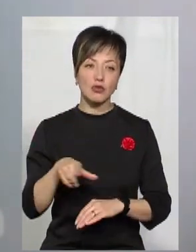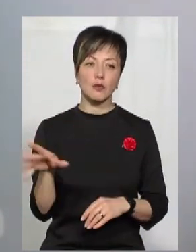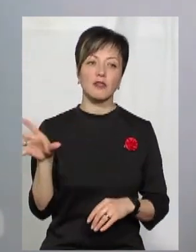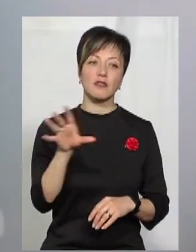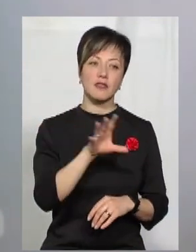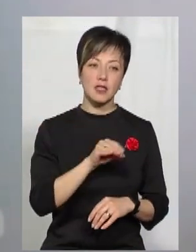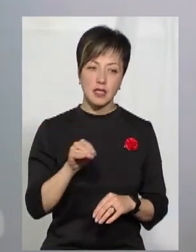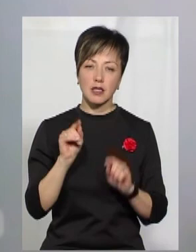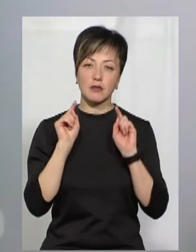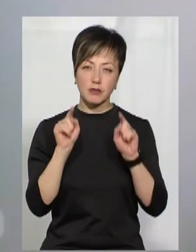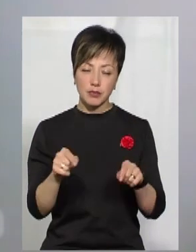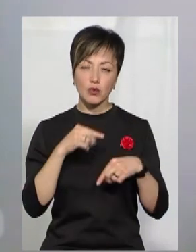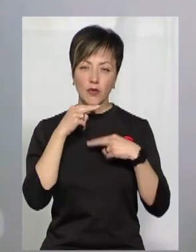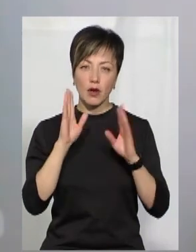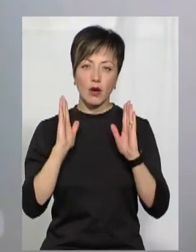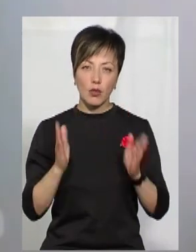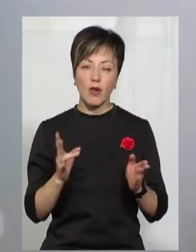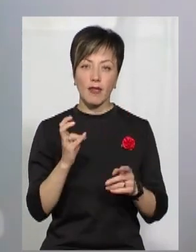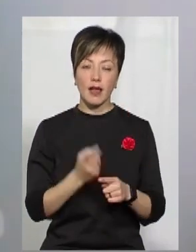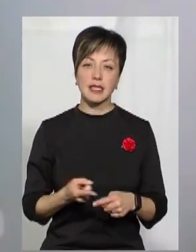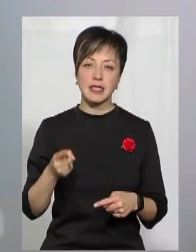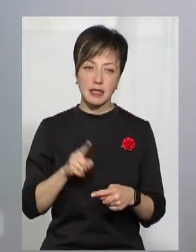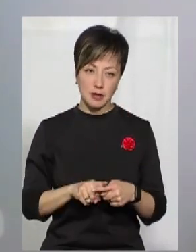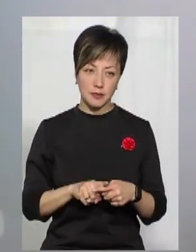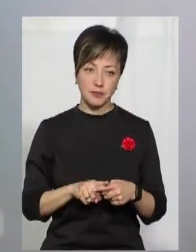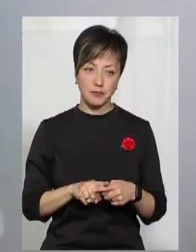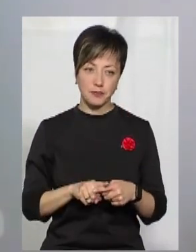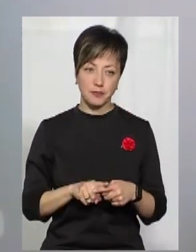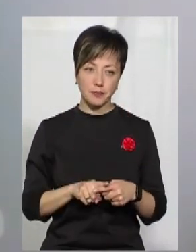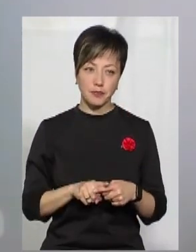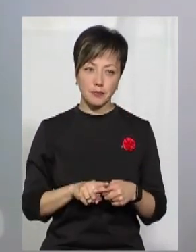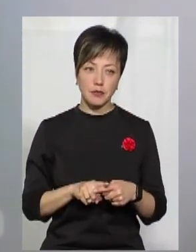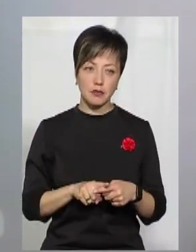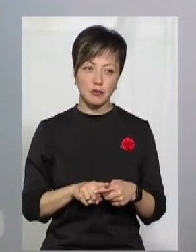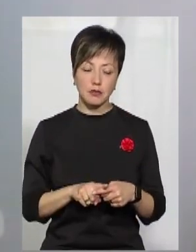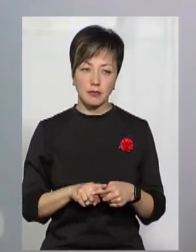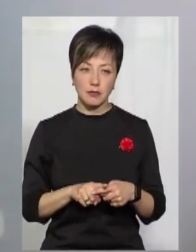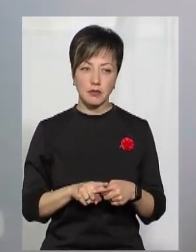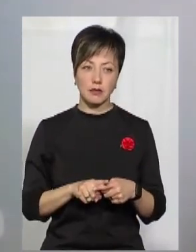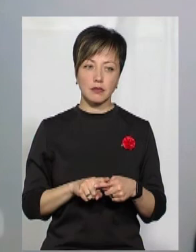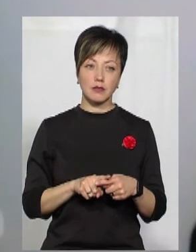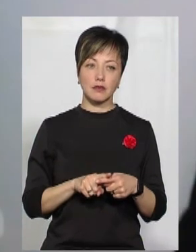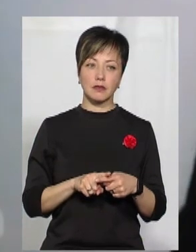всі зосередять увагу на ось ці, так би,